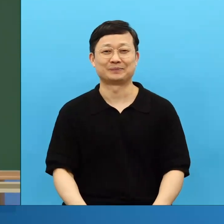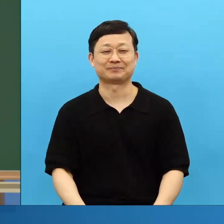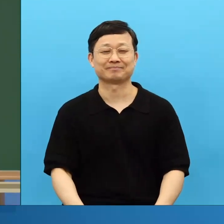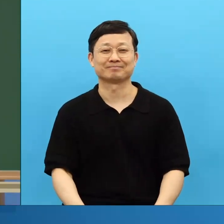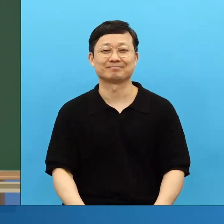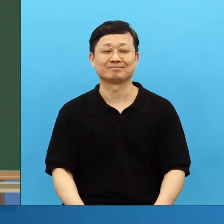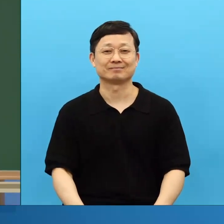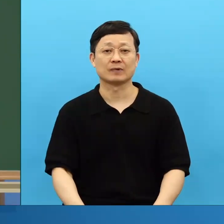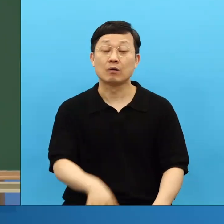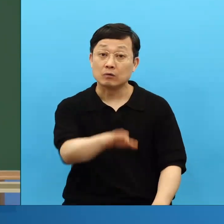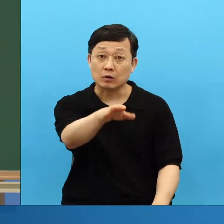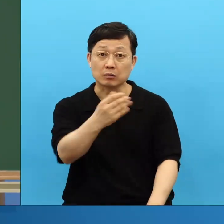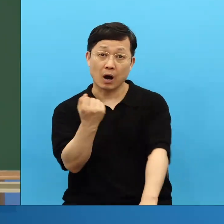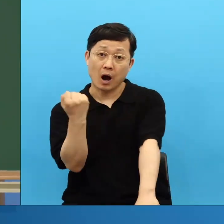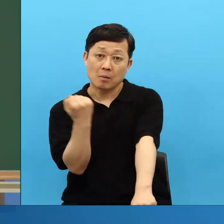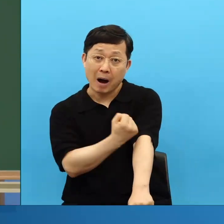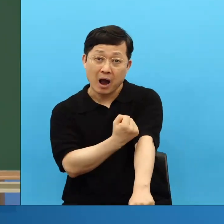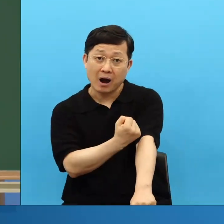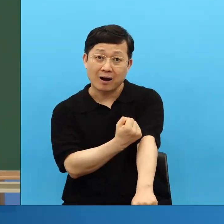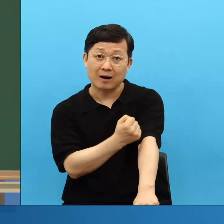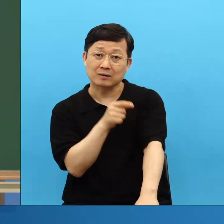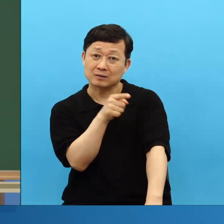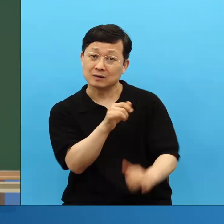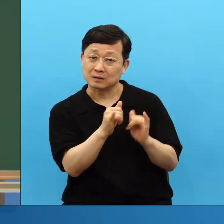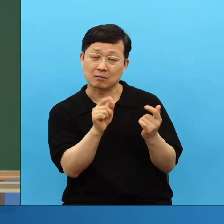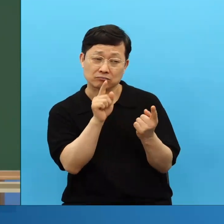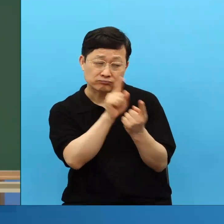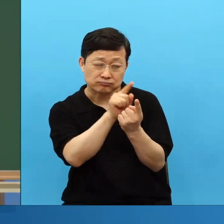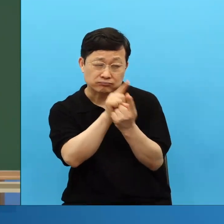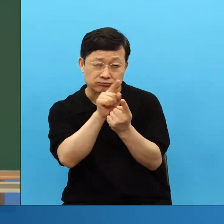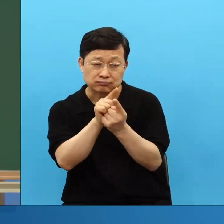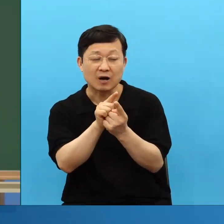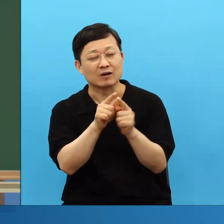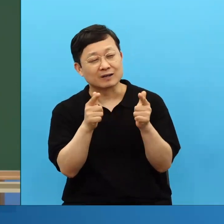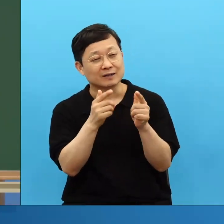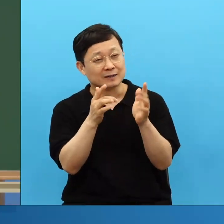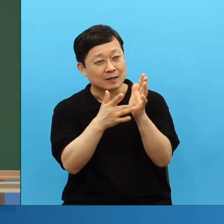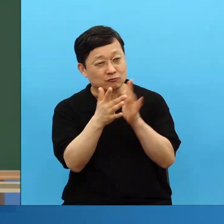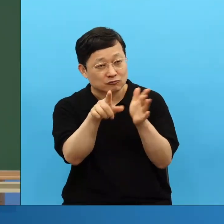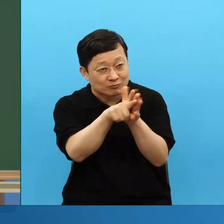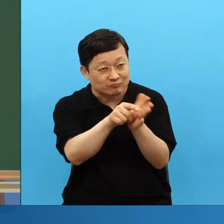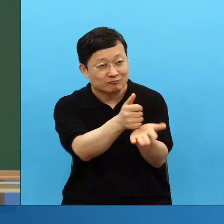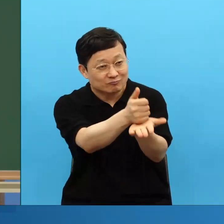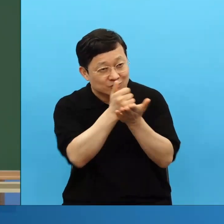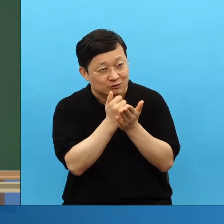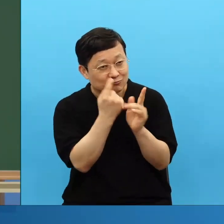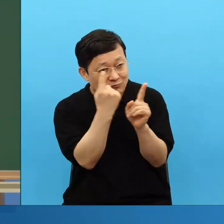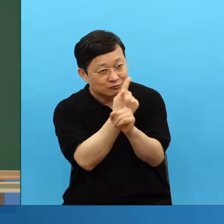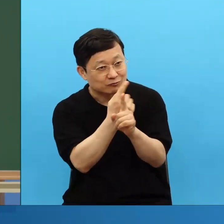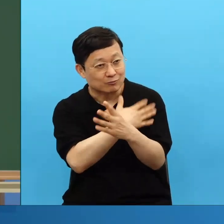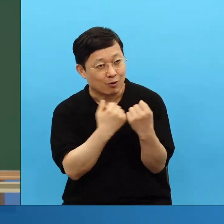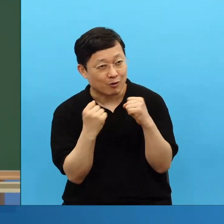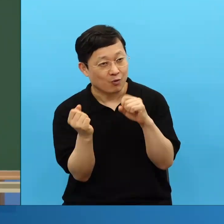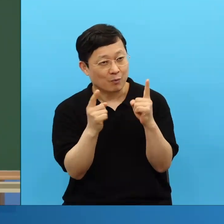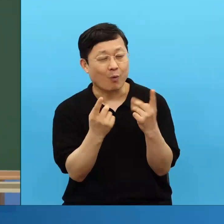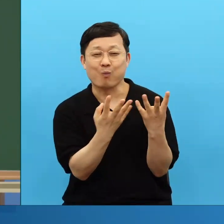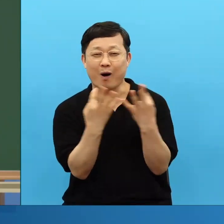하여튼 이 중독 사역을 하다 보면 너무 이제 참 그런 행복한 이야기들이 많아요. 근데 또 아픔도